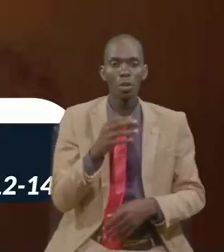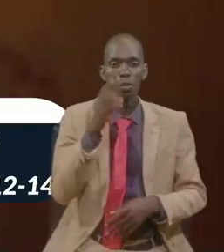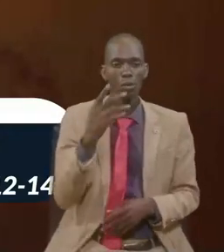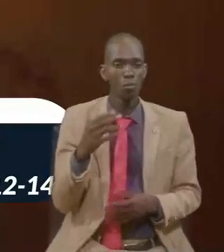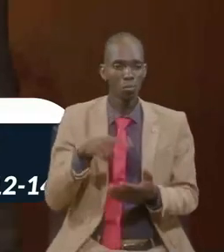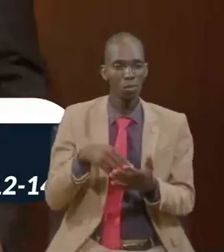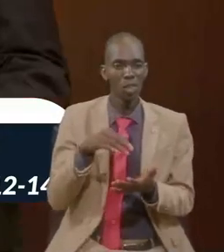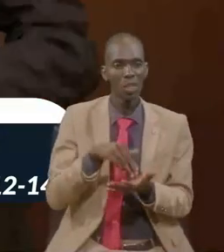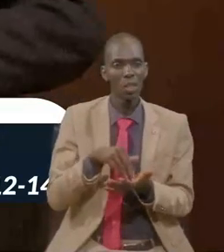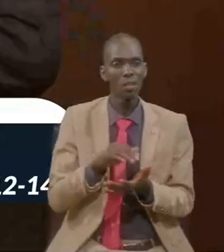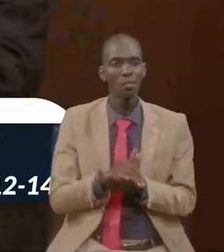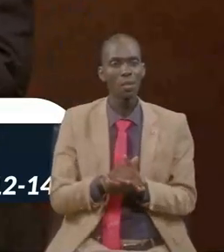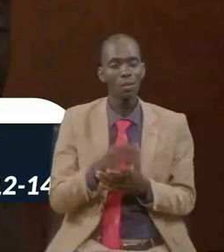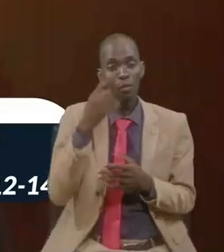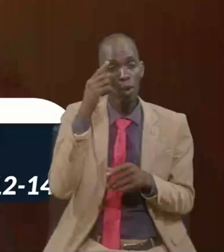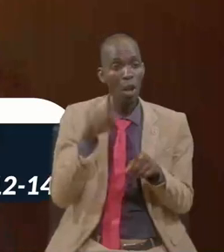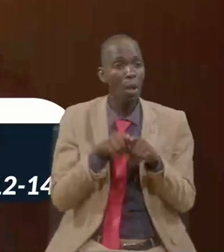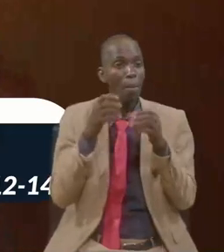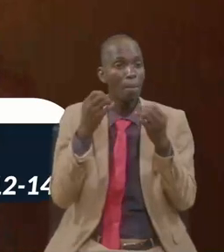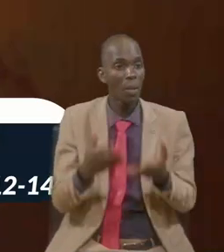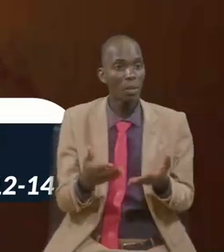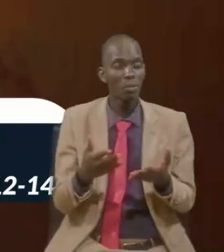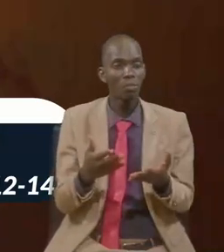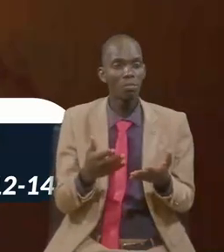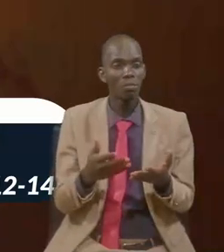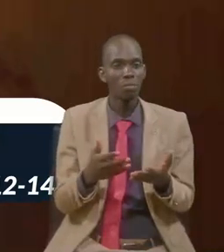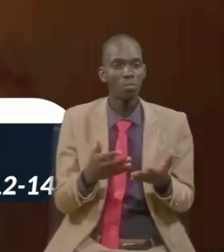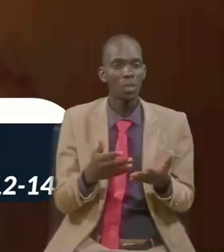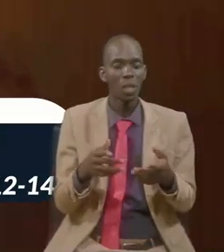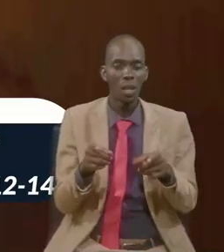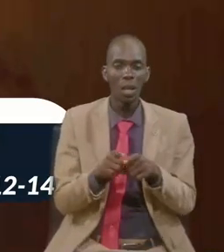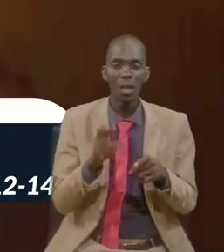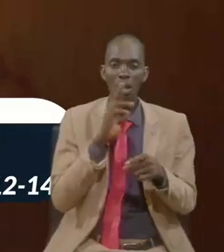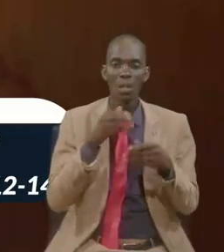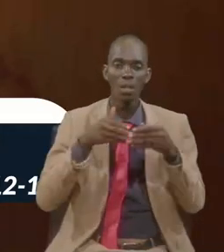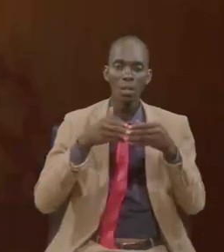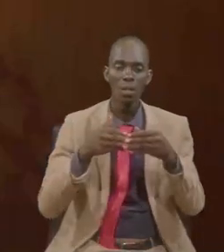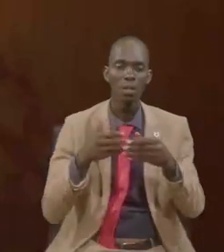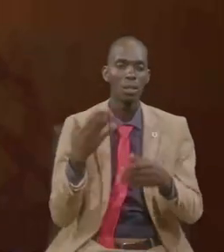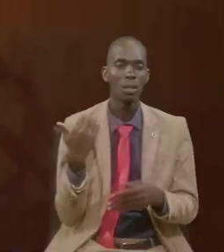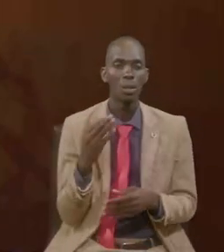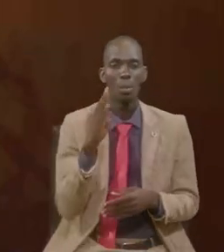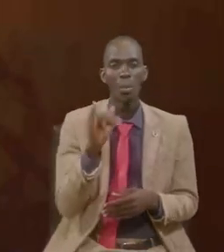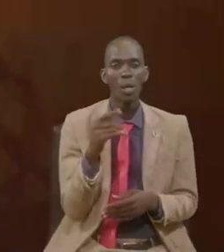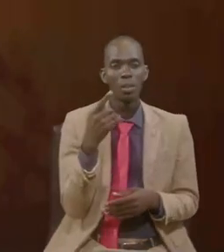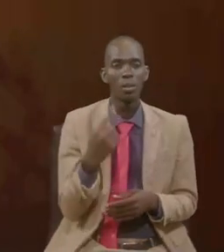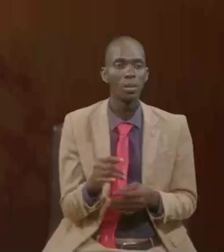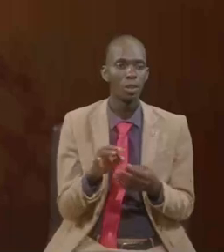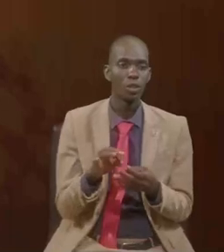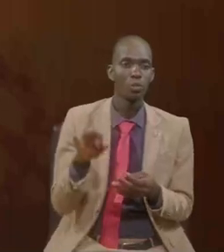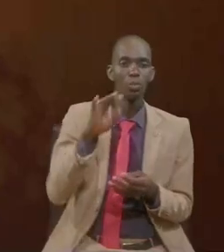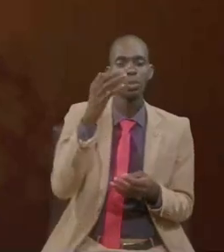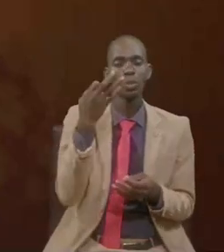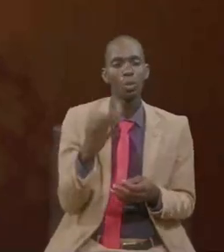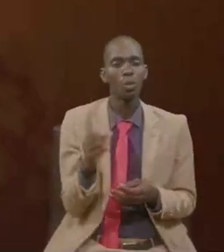Regardez cela encore. Car tous ceux qui sont conduits par l'Esprit